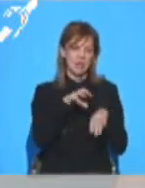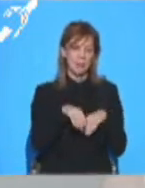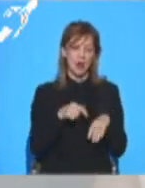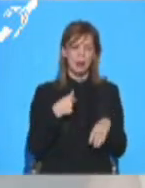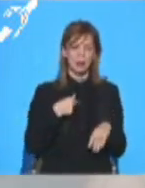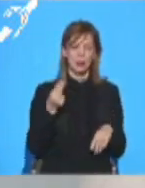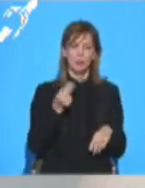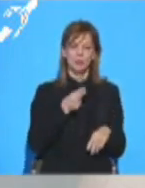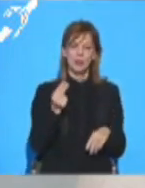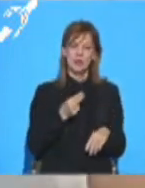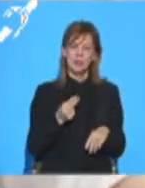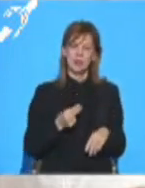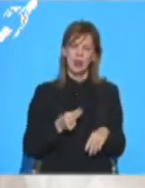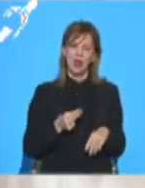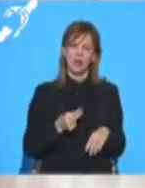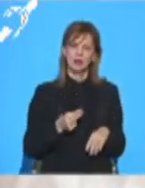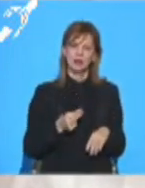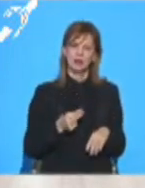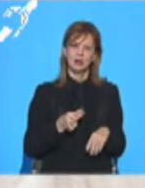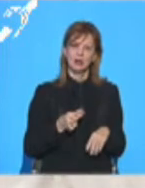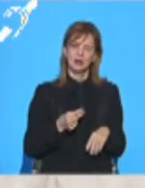Eu am desenat